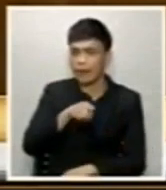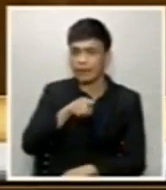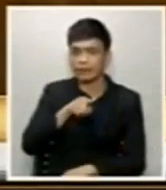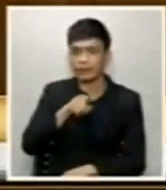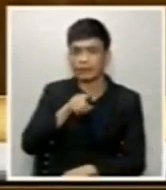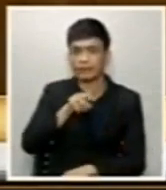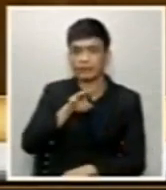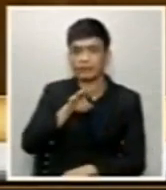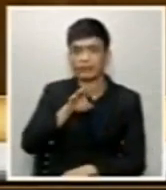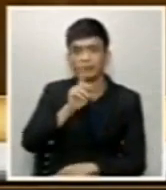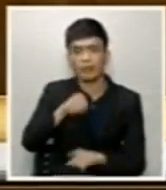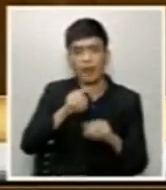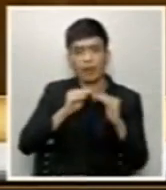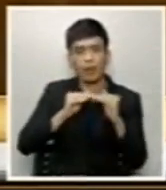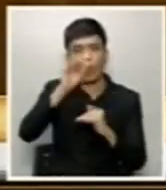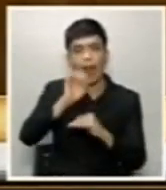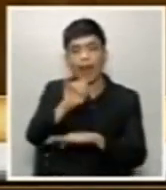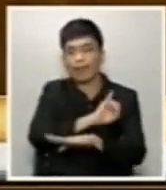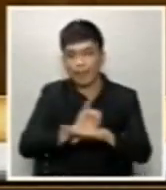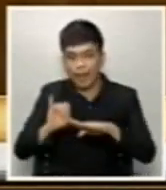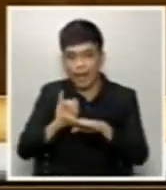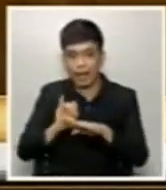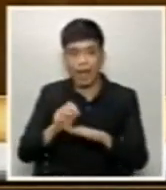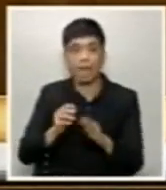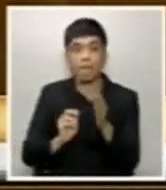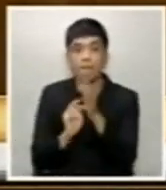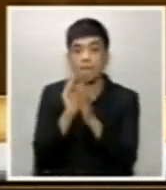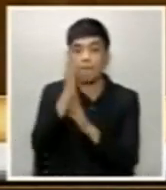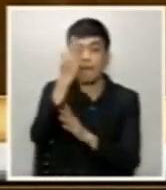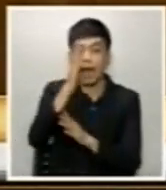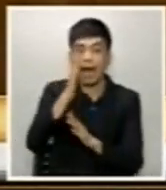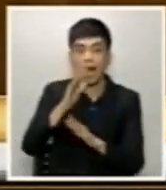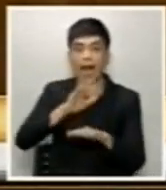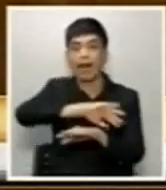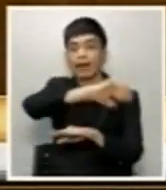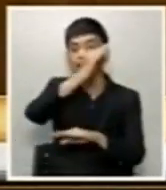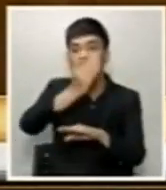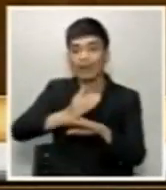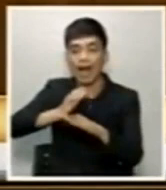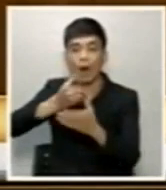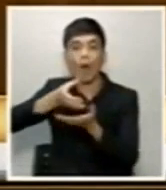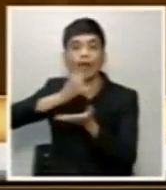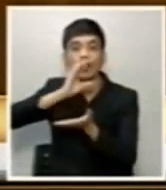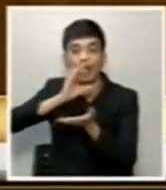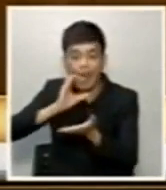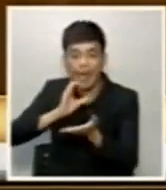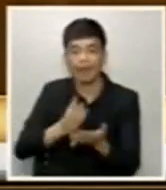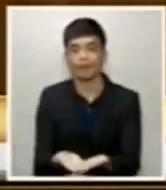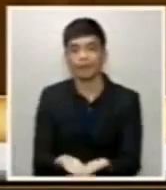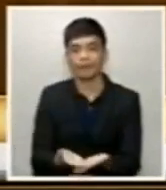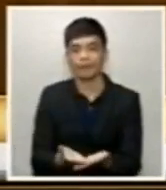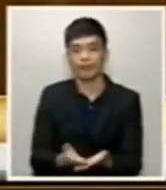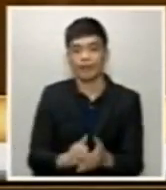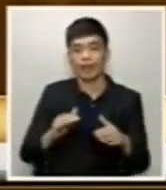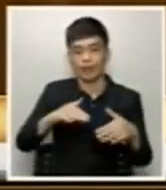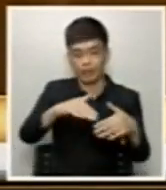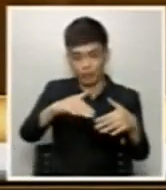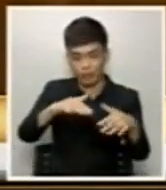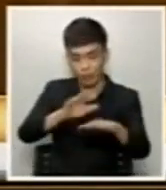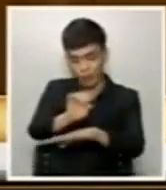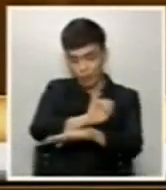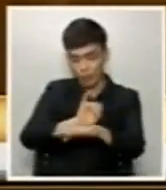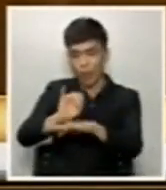1,143 ไร่เป็นพื้นที่ป่าเขาแก้วป่าไม้เศรษฐกิจโซน E นะครับลุ่มน้ำชั้นที่5จำนวน63